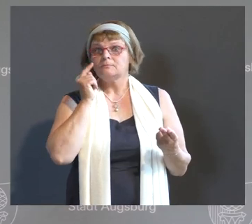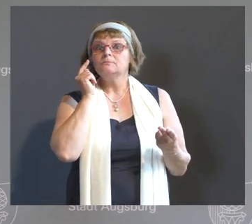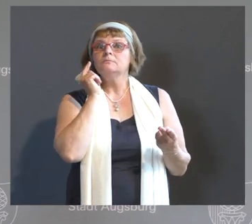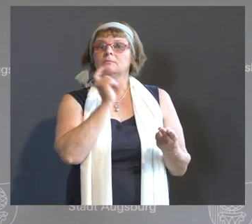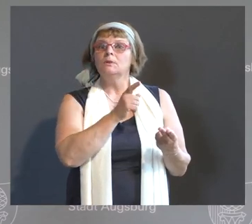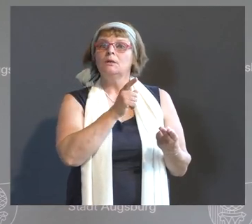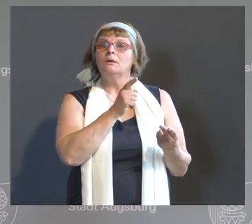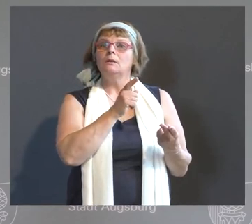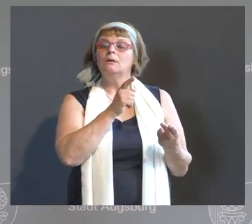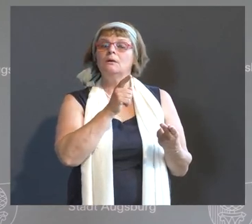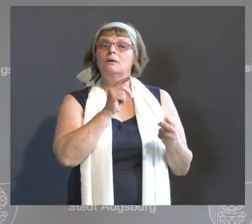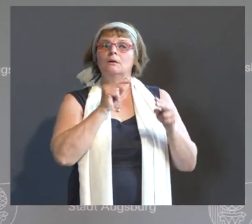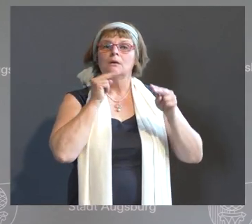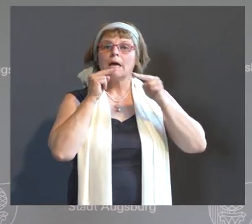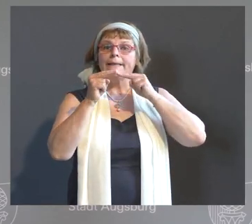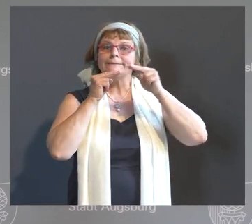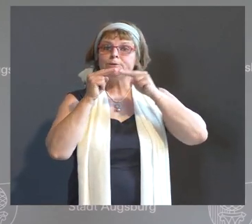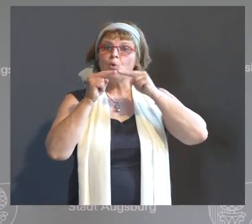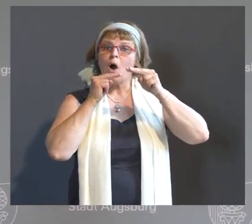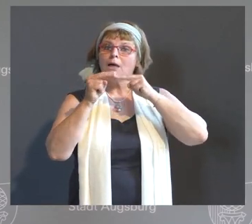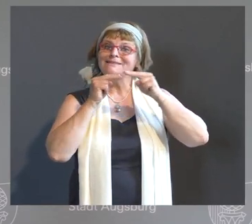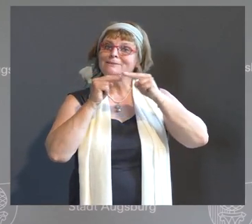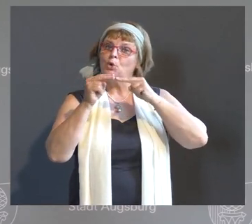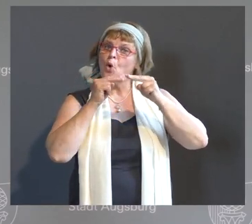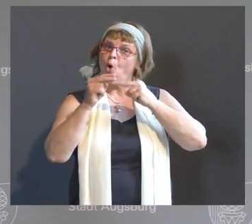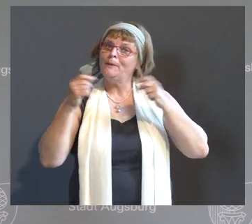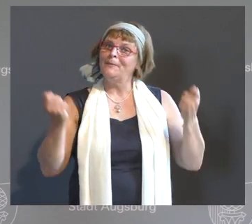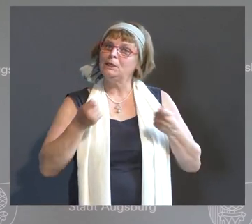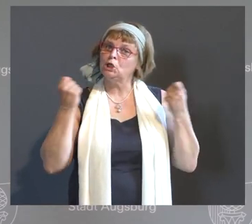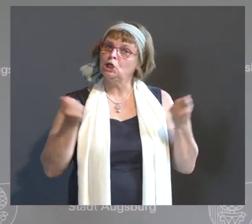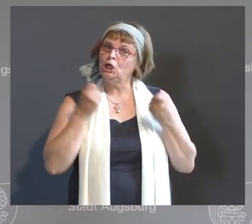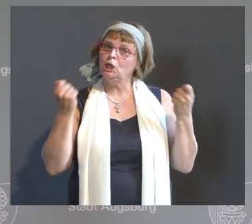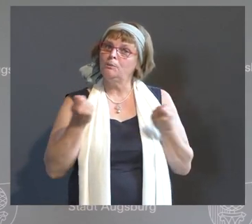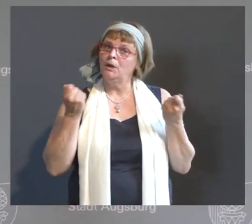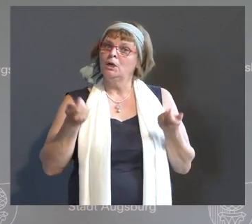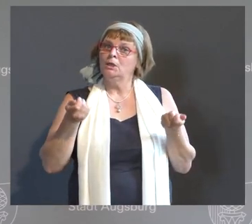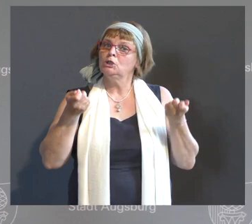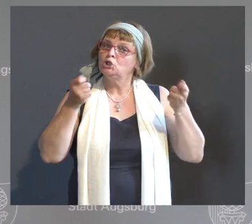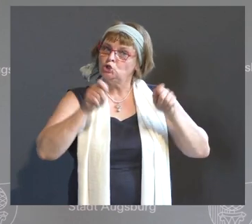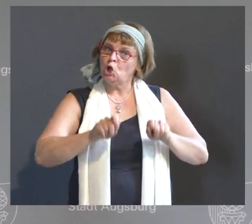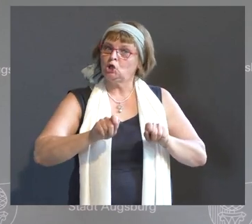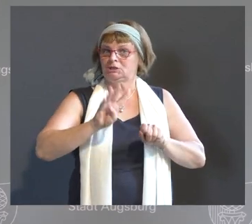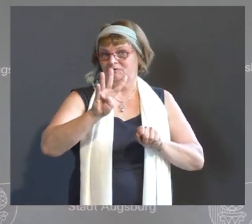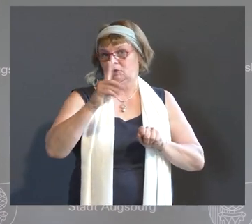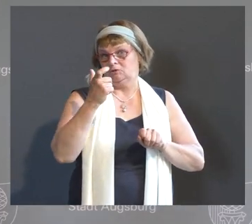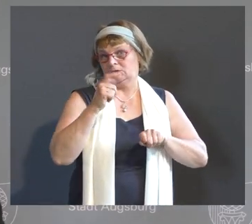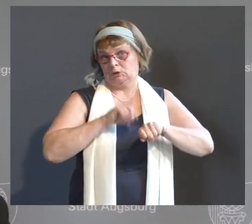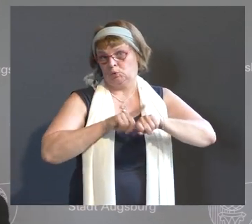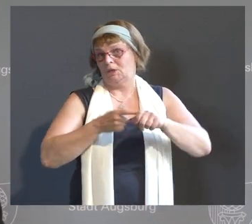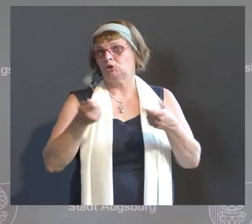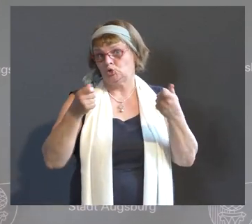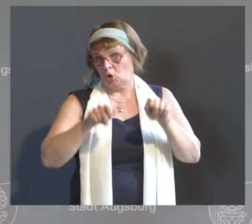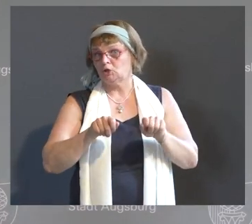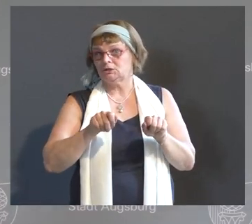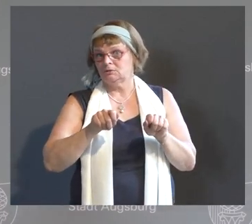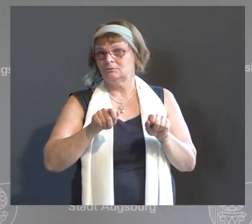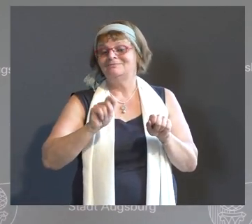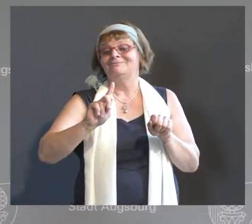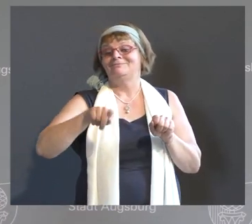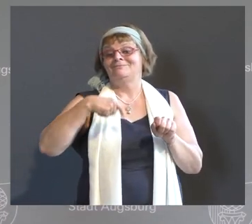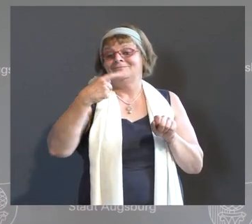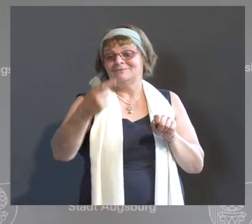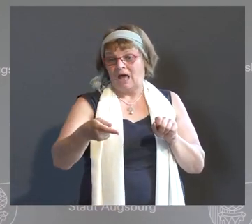Außengastronomie, der Gastronomie generell, war weg ab 0.30 Uhr und dann kam es zu den Übergriffen. insbesondere auch zu einem Übergriff schon